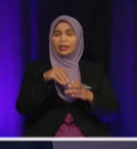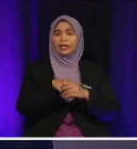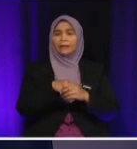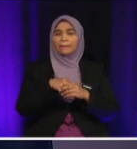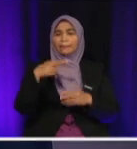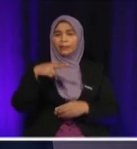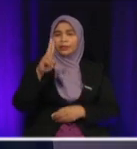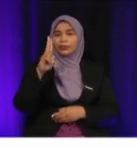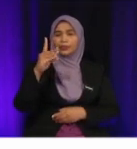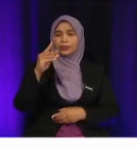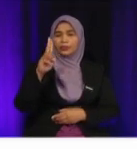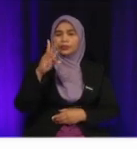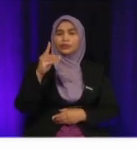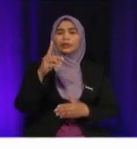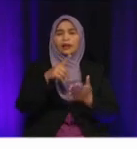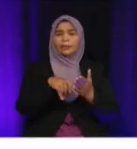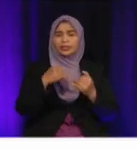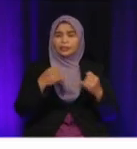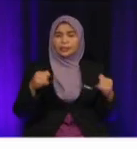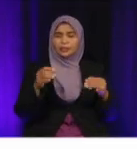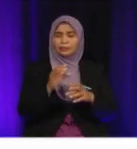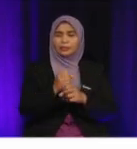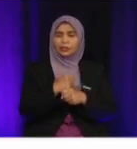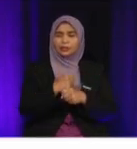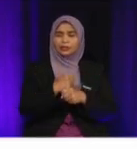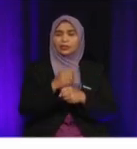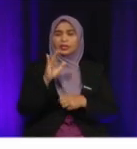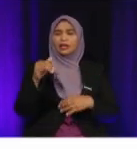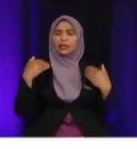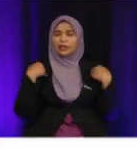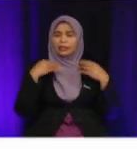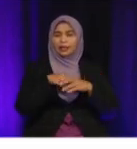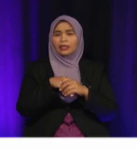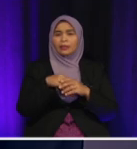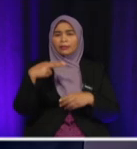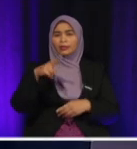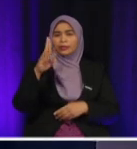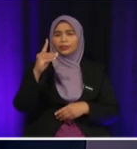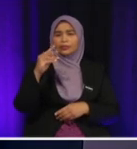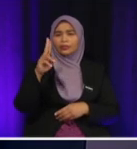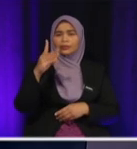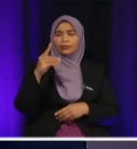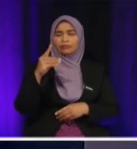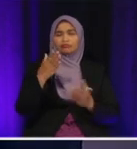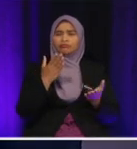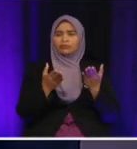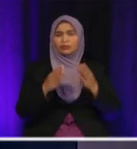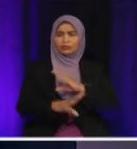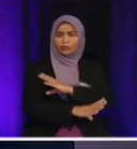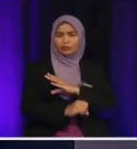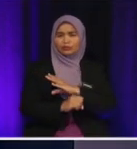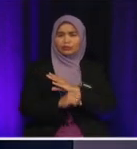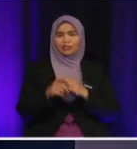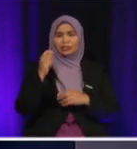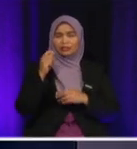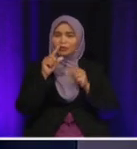kita kena tahu apa jenis bentuk-bentuk kesalahan yang ada dalam hudud. Yang tadi kata mungkin curi pemadam ke ataupun mengumpat